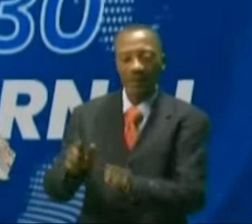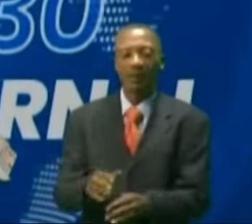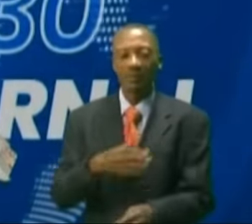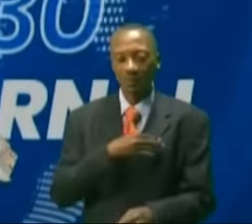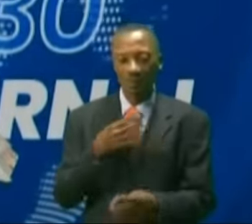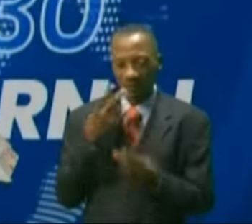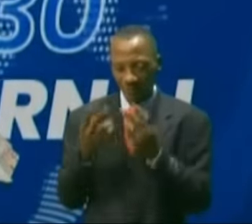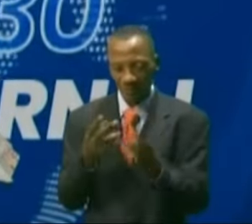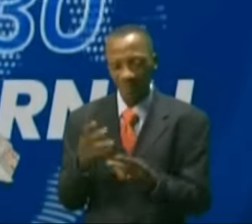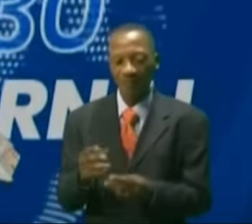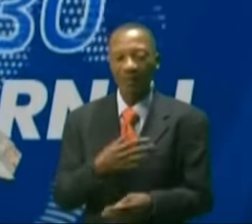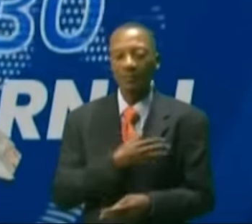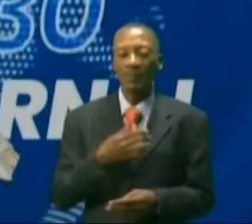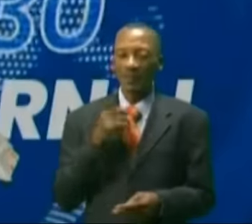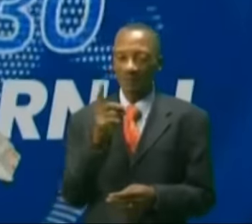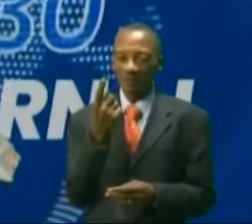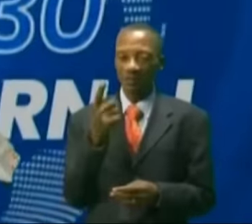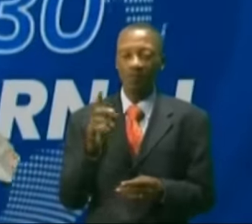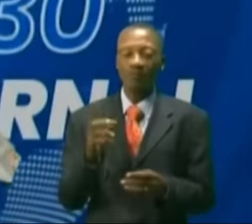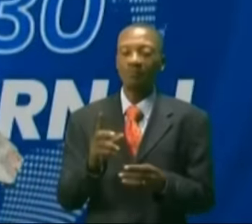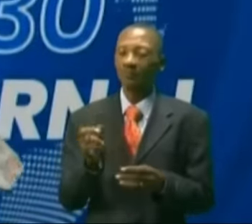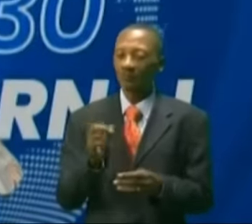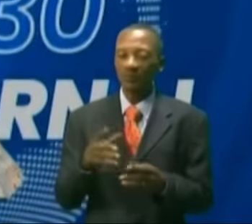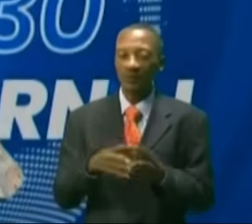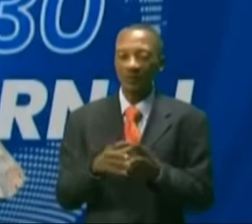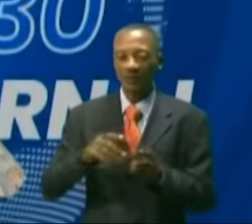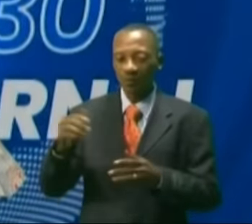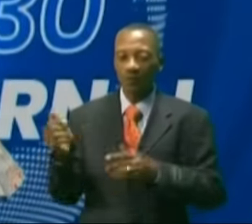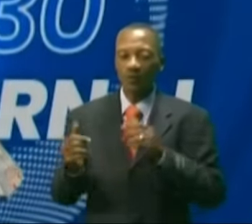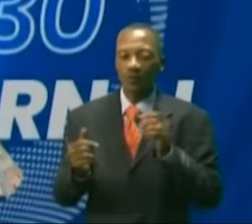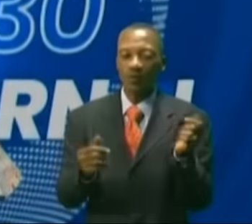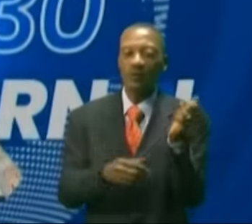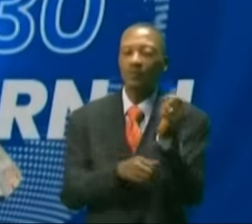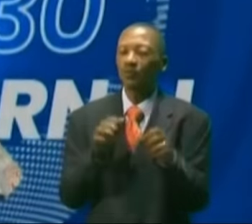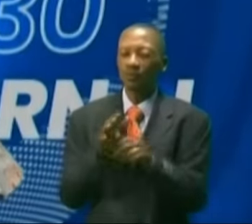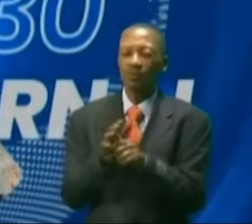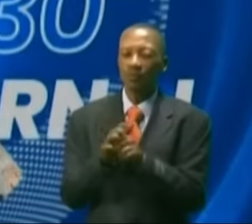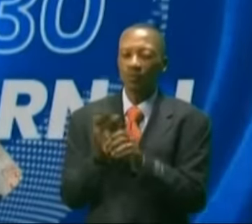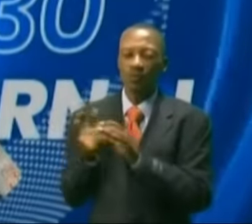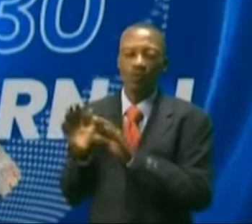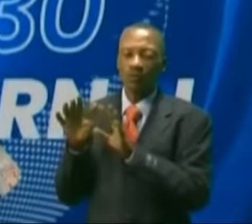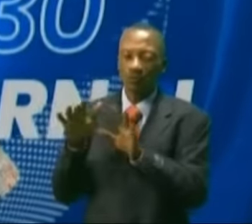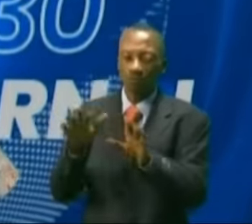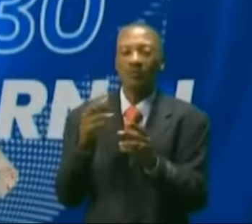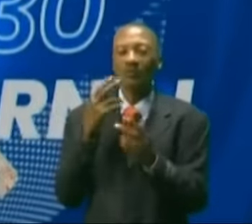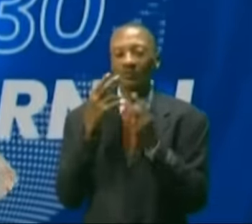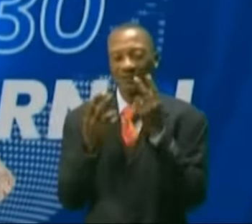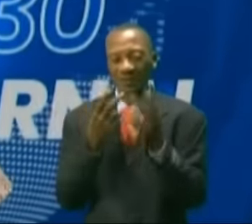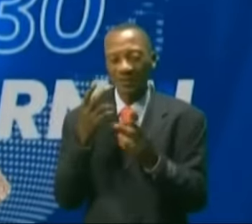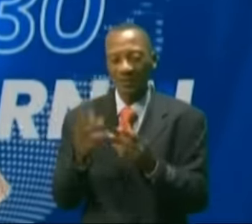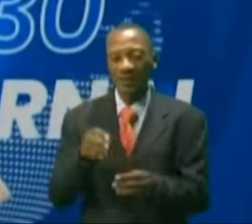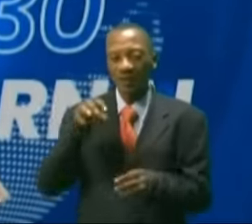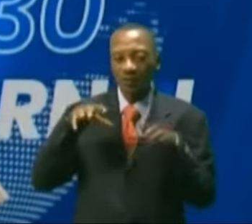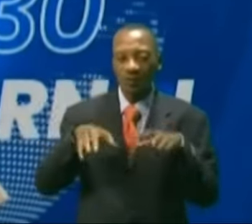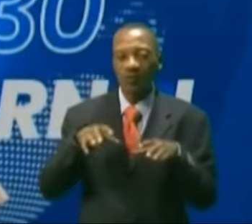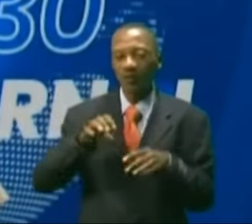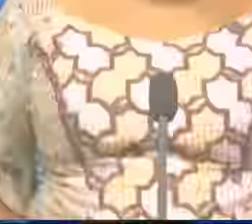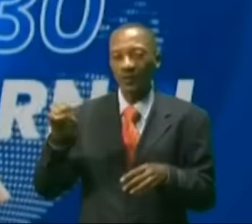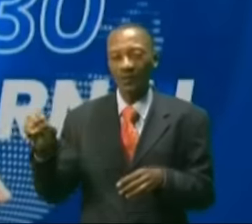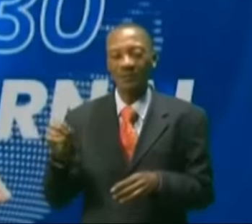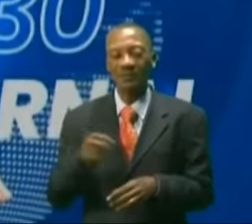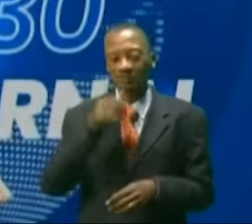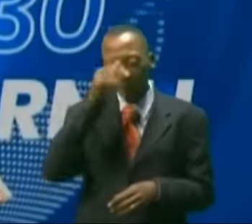l'exécutif évoquera aussi des questions liées au social des Congolais. Mesdames et messieurs, bonjour et bienvenue à cette grande